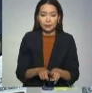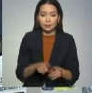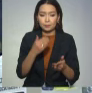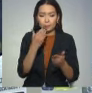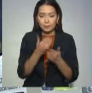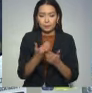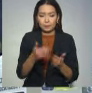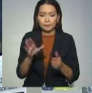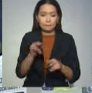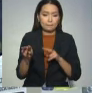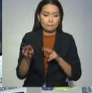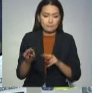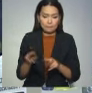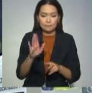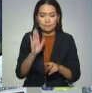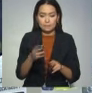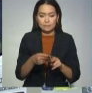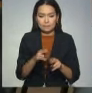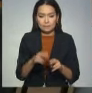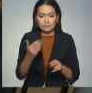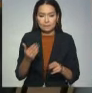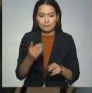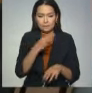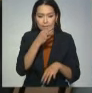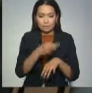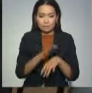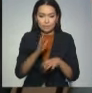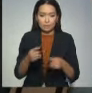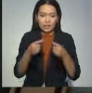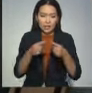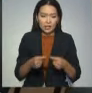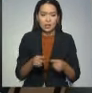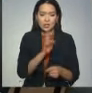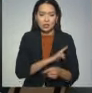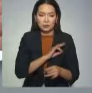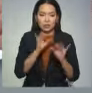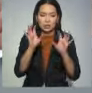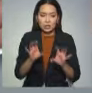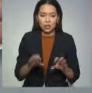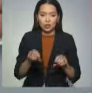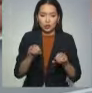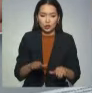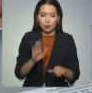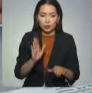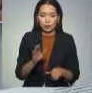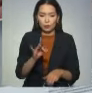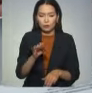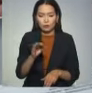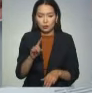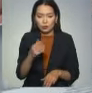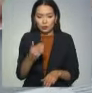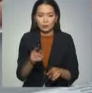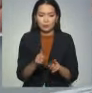мер. Контроль непосредственно за премьер-министром. Конкретных действий и законодательных решений ждут и в профсоюзе угольщиков